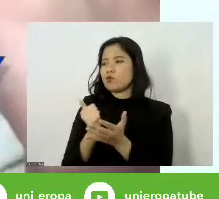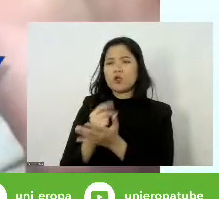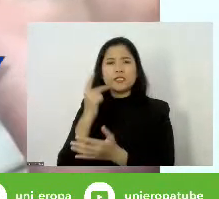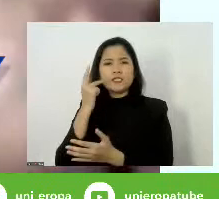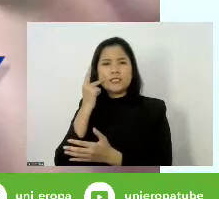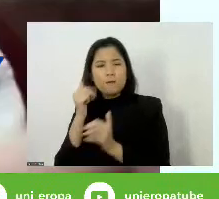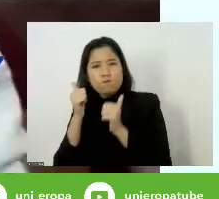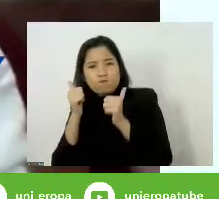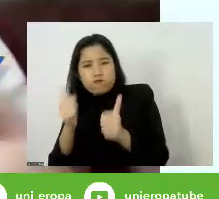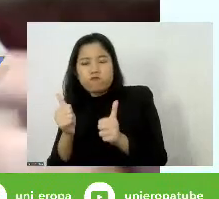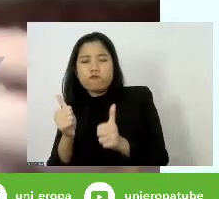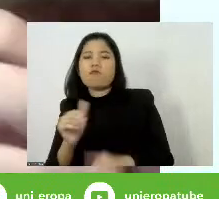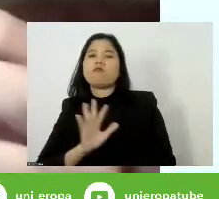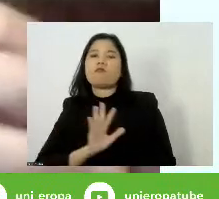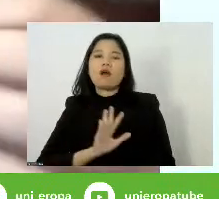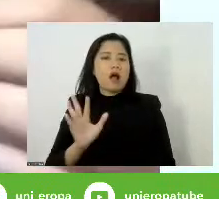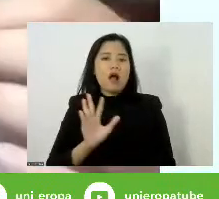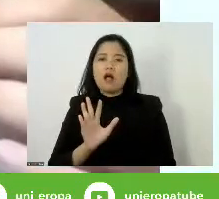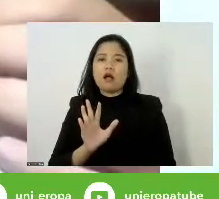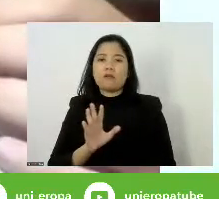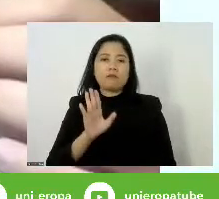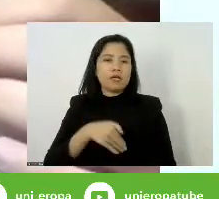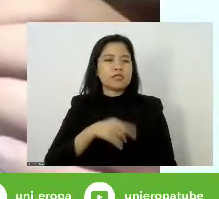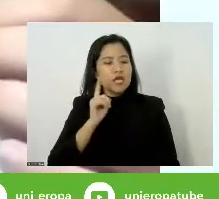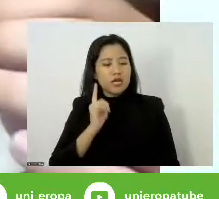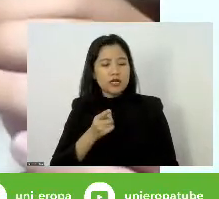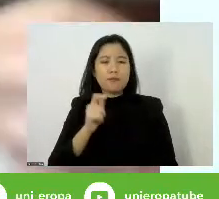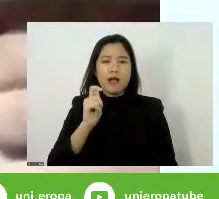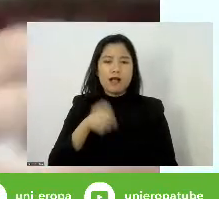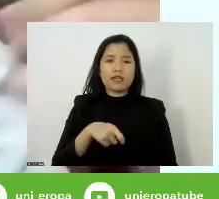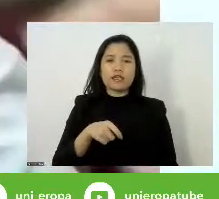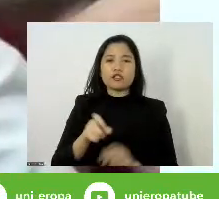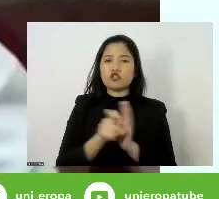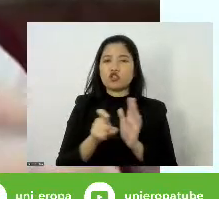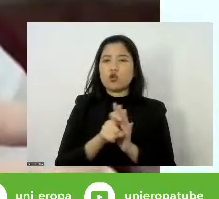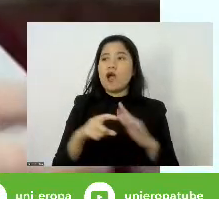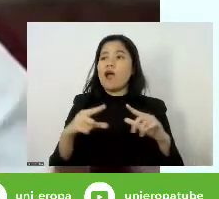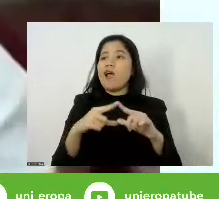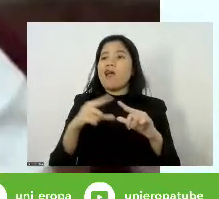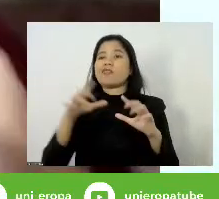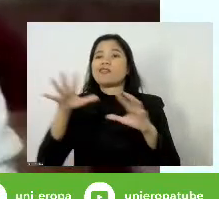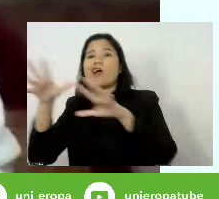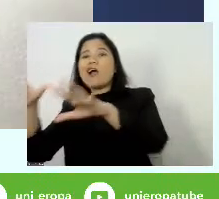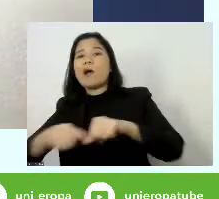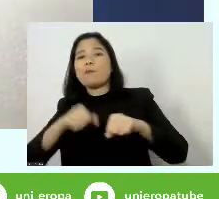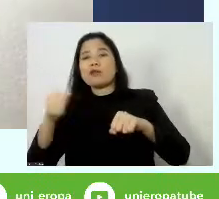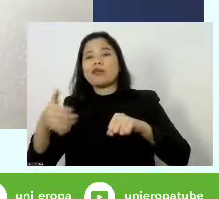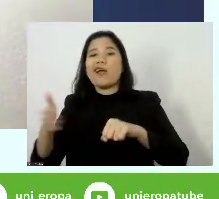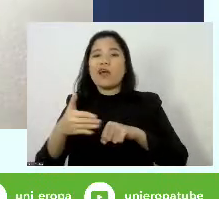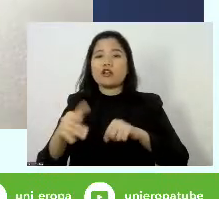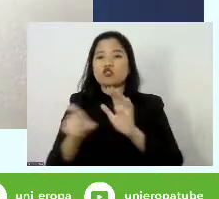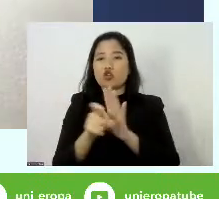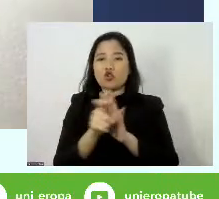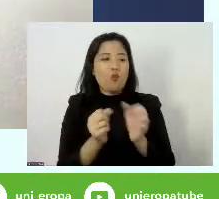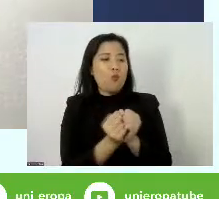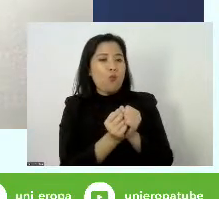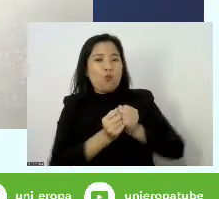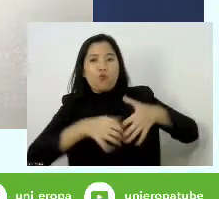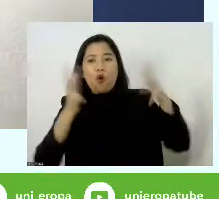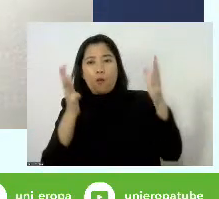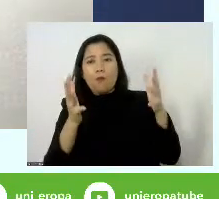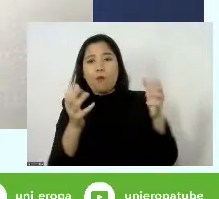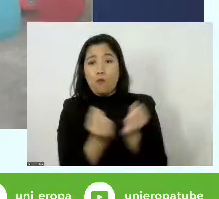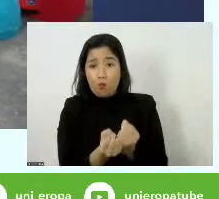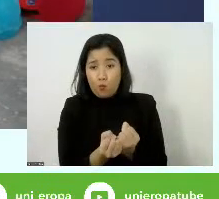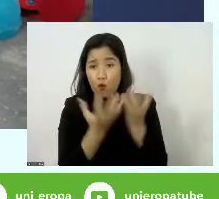jadi masih ada praktek penggunaan Alat tangkap yang tidak selektif misalnya bom babi itu enggak selektif karena ketika